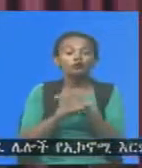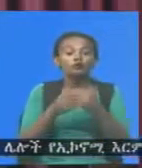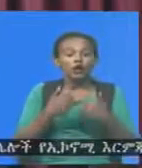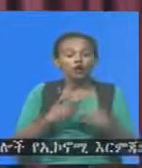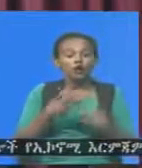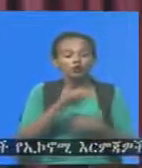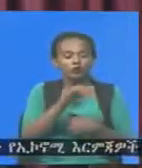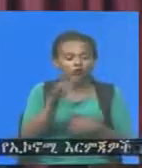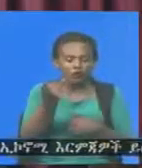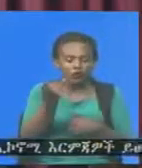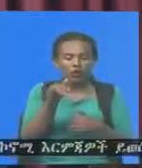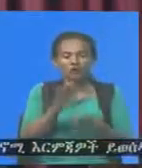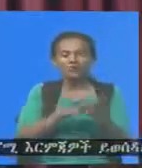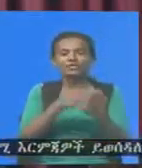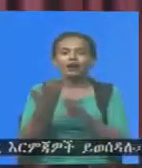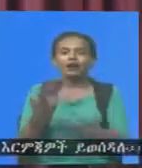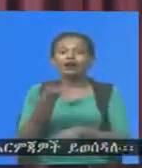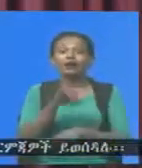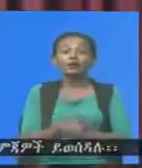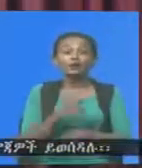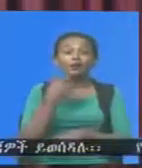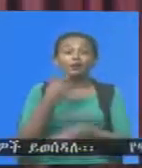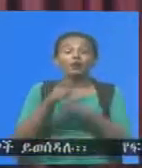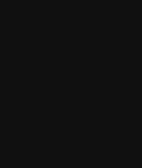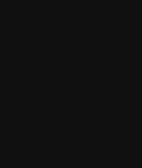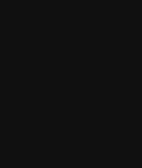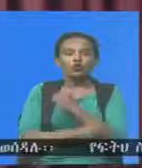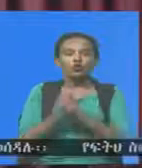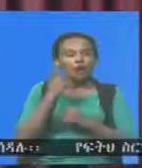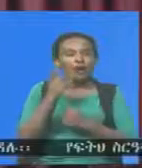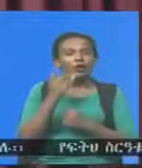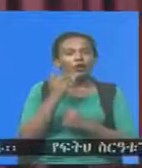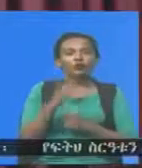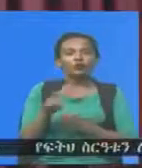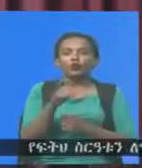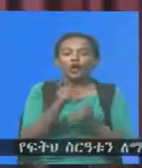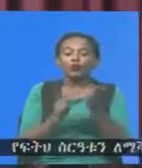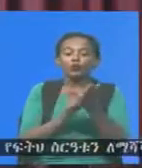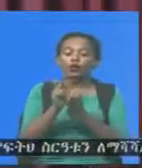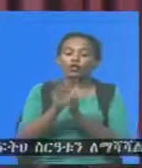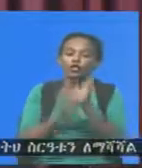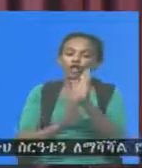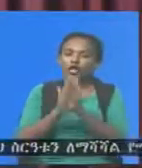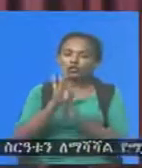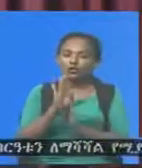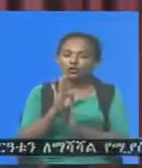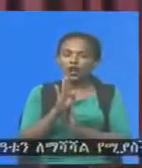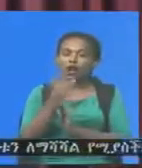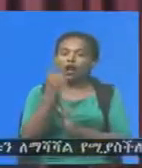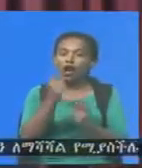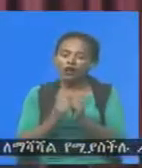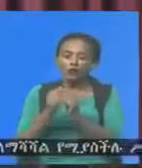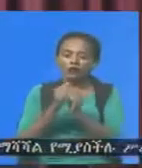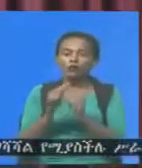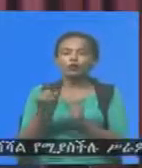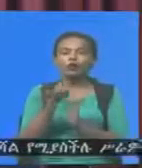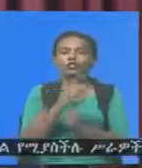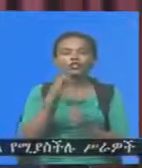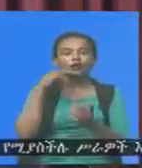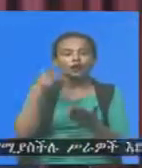መስተናገድ አለበት የሚለውን በመሰረቱ ማየት ጥሩ ይሆናል። ዲሞክራሲያችንን ያሳድጋል። አንድ መሆናችንን